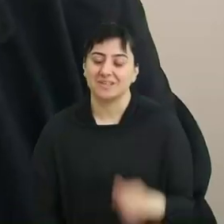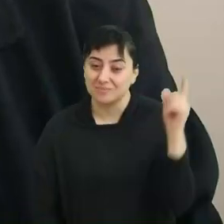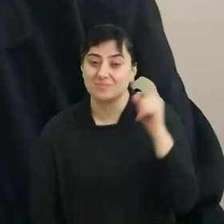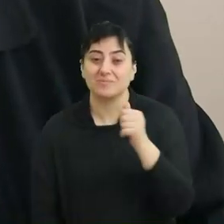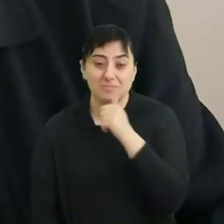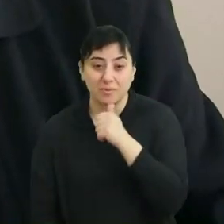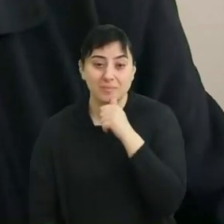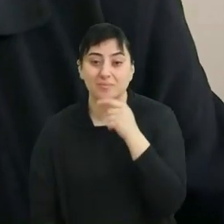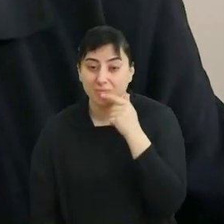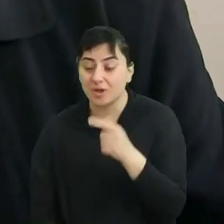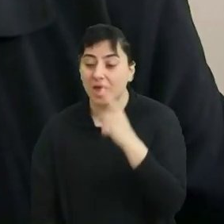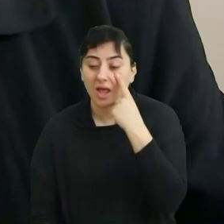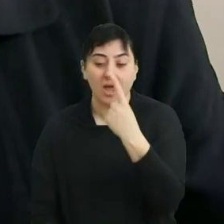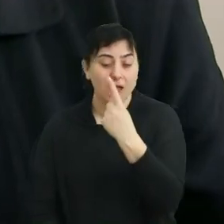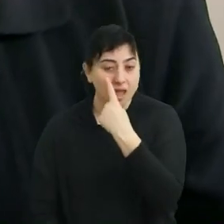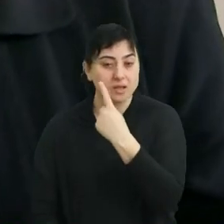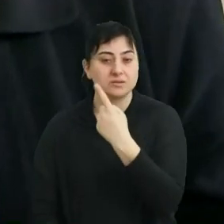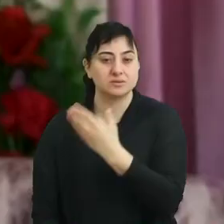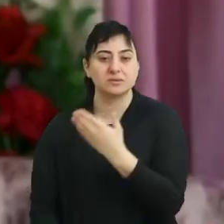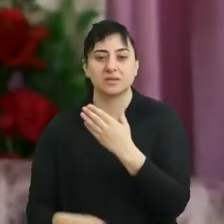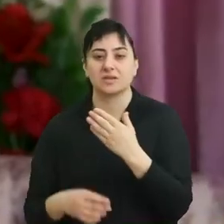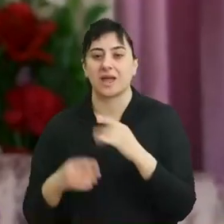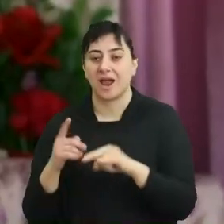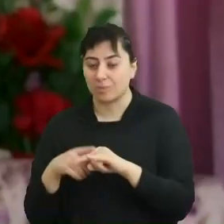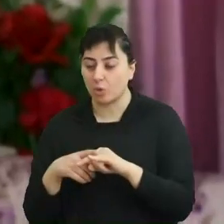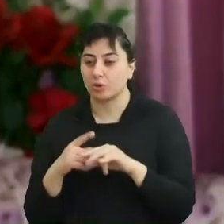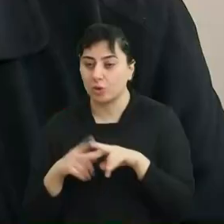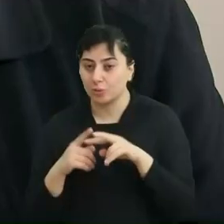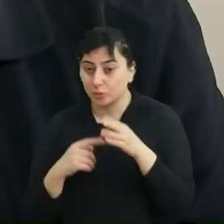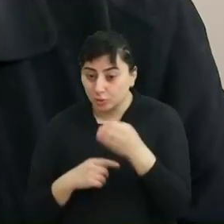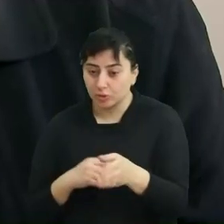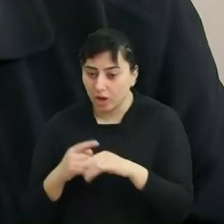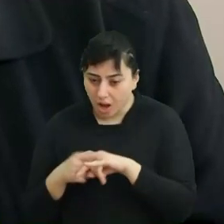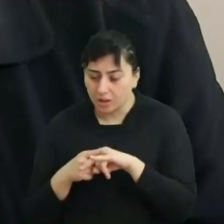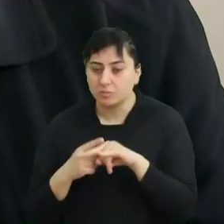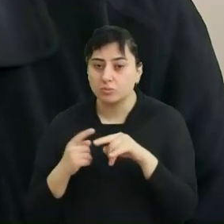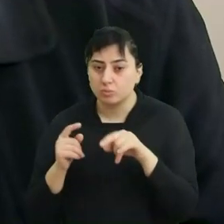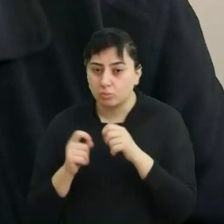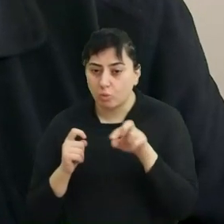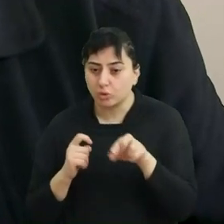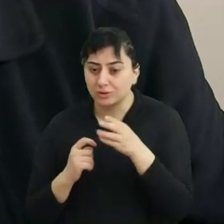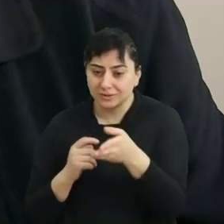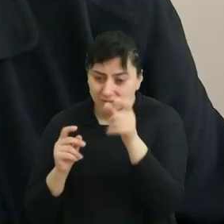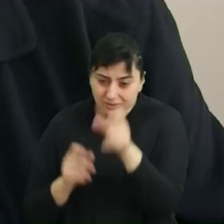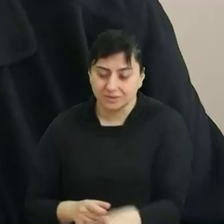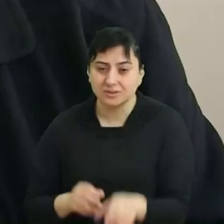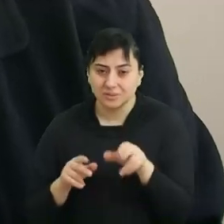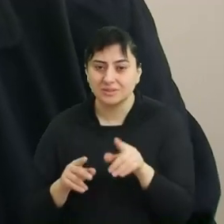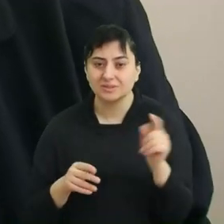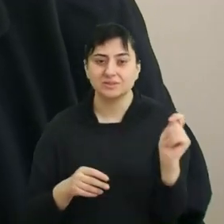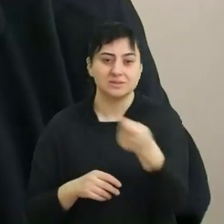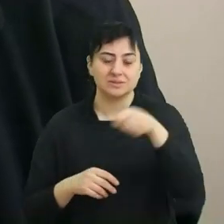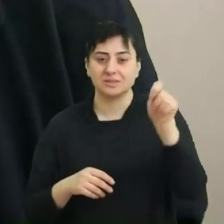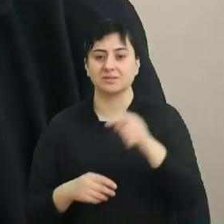baban sana diyor ya, benim eniştem vitaminsiz Harry Potter diye. Vallahi doğru diyor. Sen şimdi Harry Potter gibi